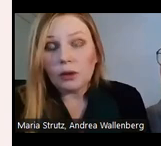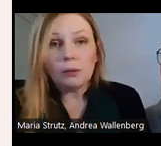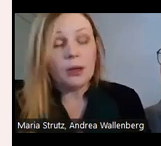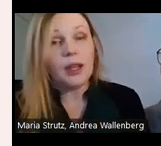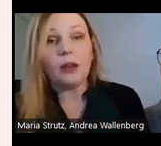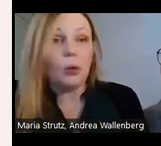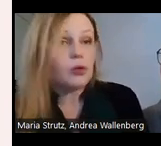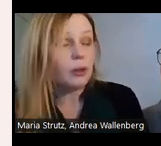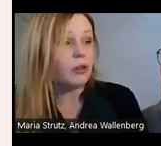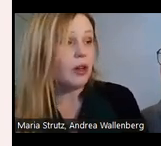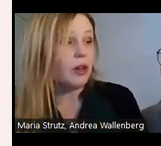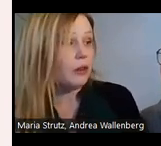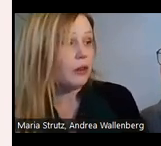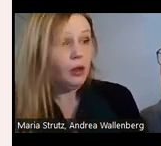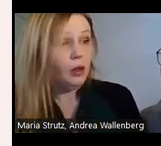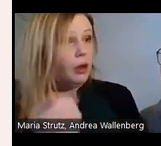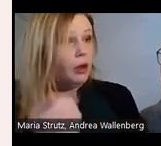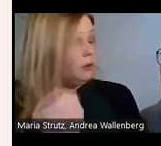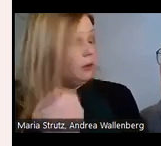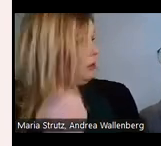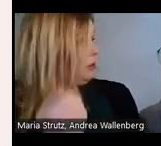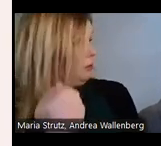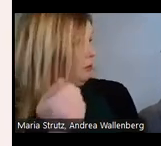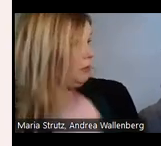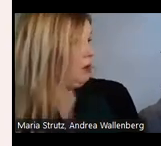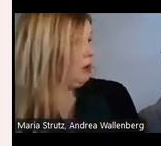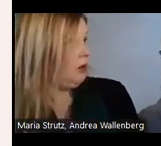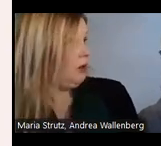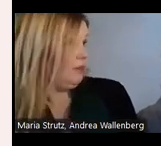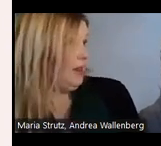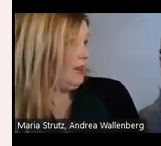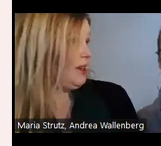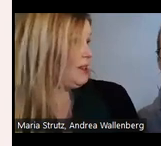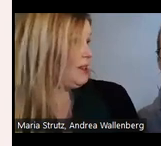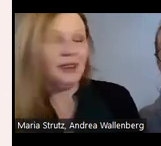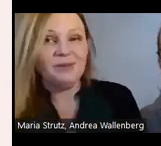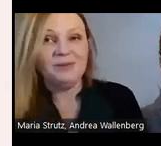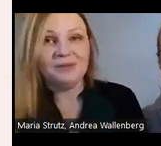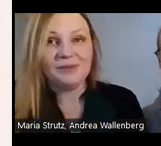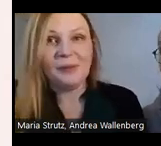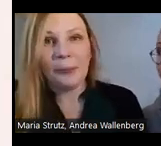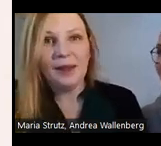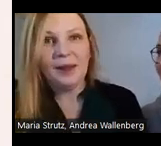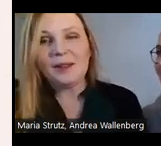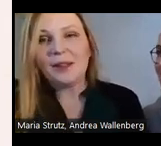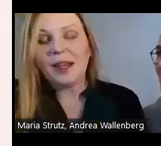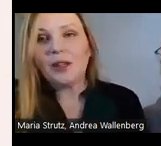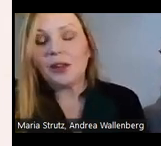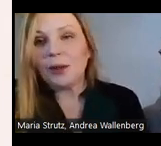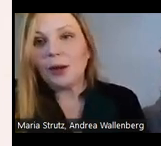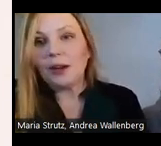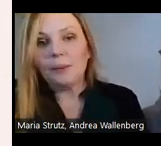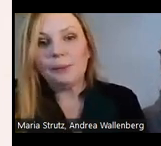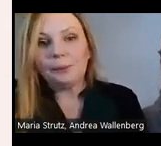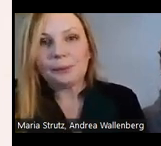ut. Men det kan ju också betyda att det här är mina finaste skor, de här gillar jag. Vad kul att vi köpte dem i veckan. Så det kan